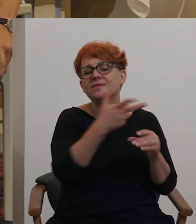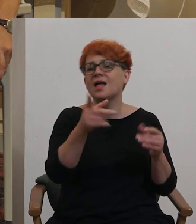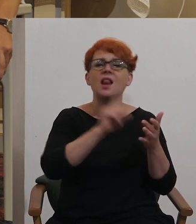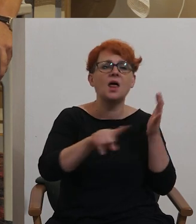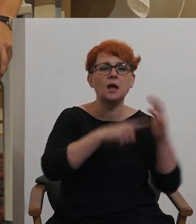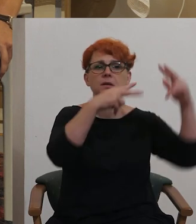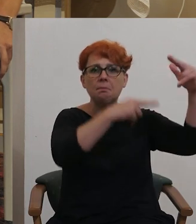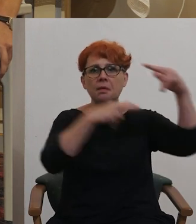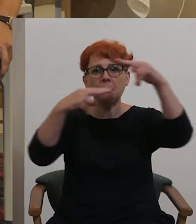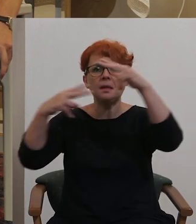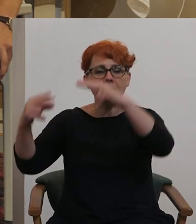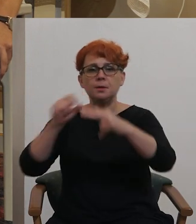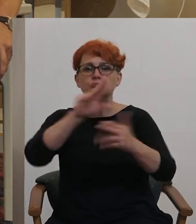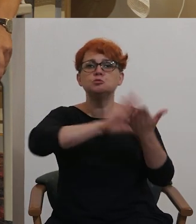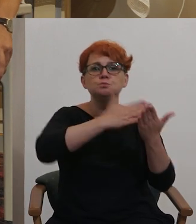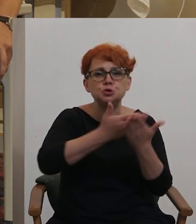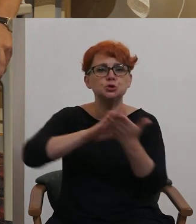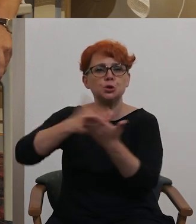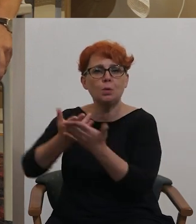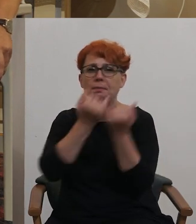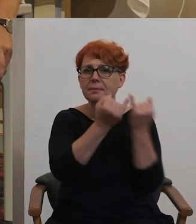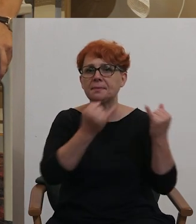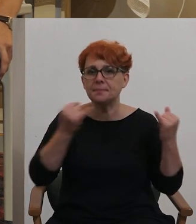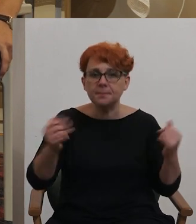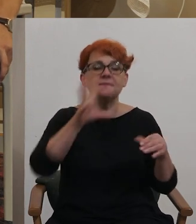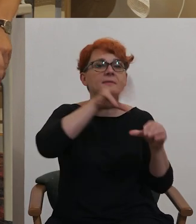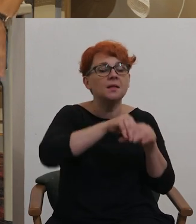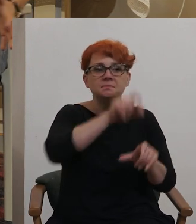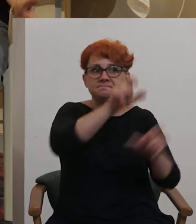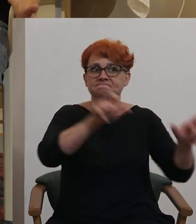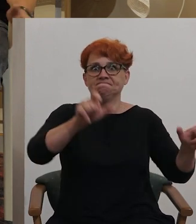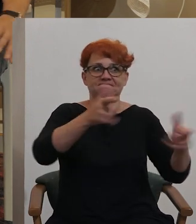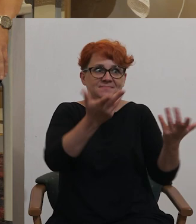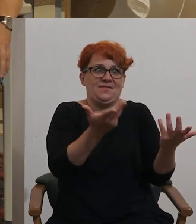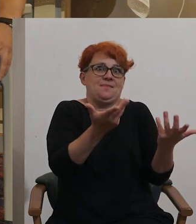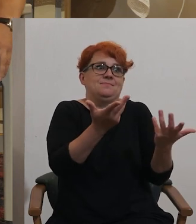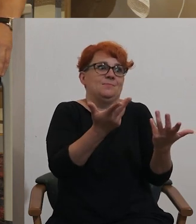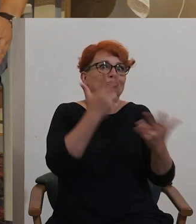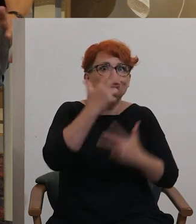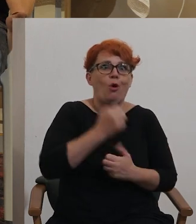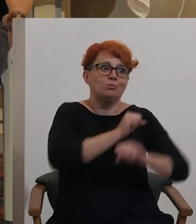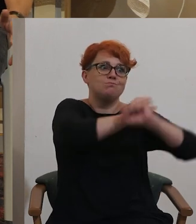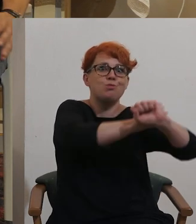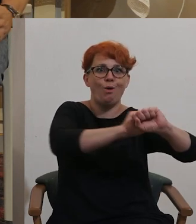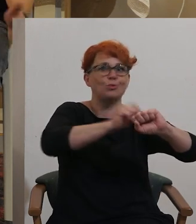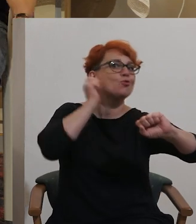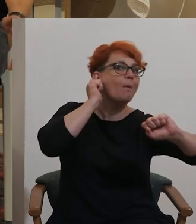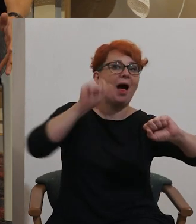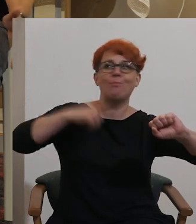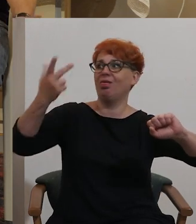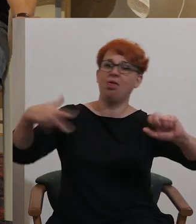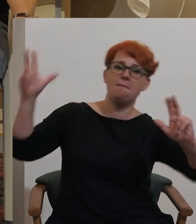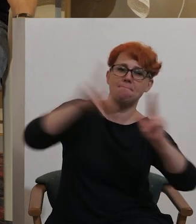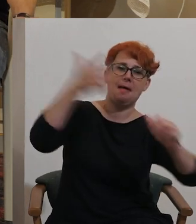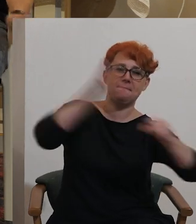przywołuję przykłady, gdzie ci żołnierze po prostu bronią kobiety przed gwałtami, bronią